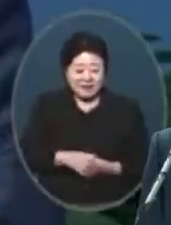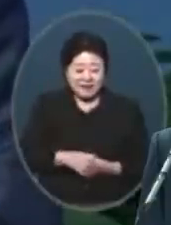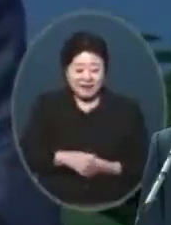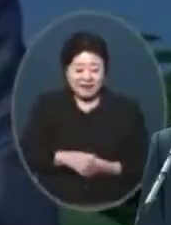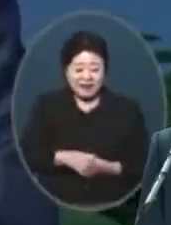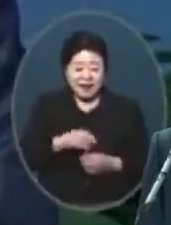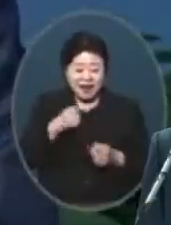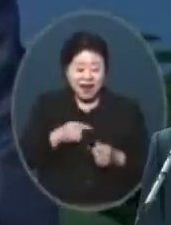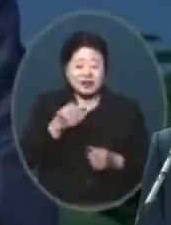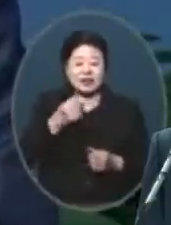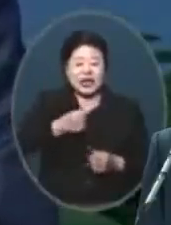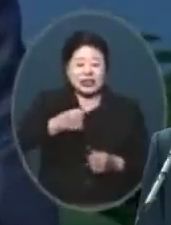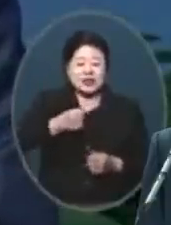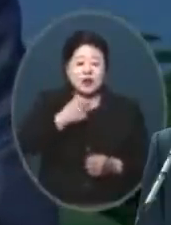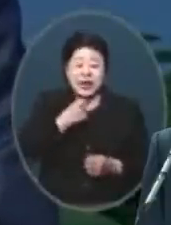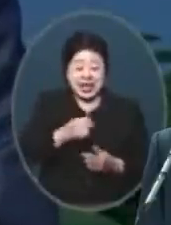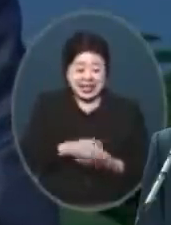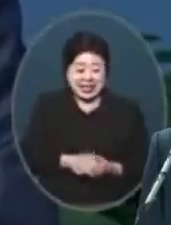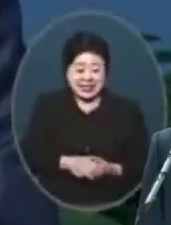갖기를 원하는 것입니다.